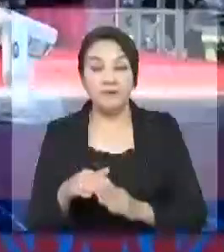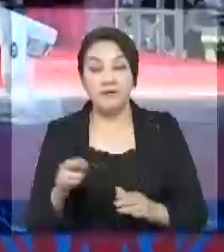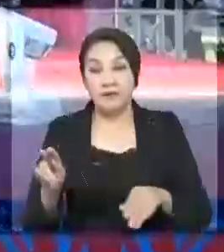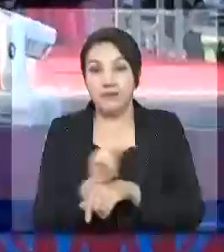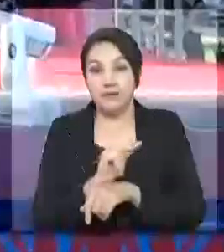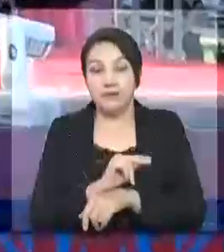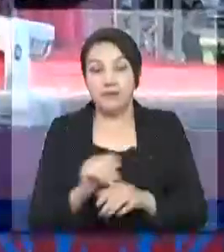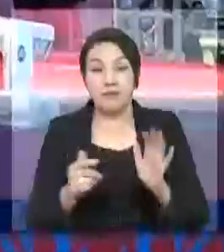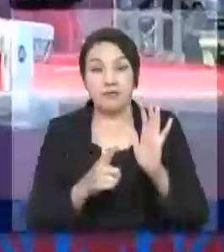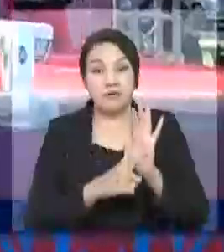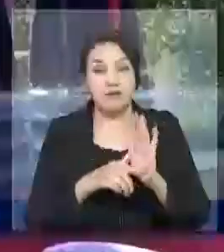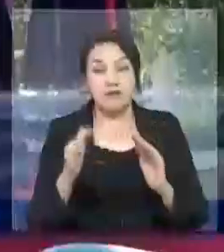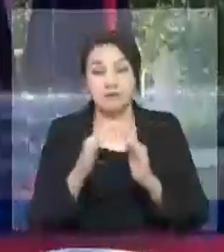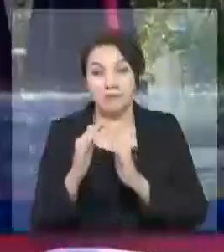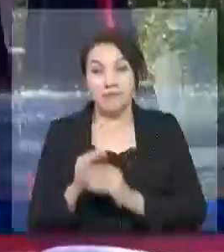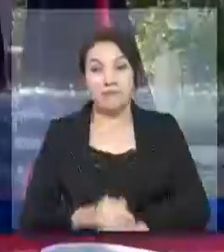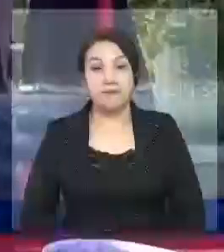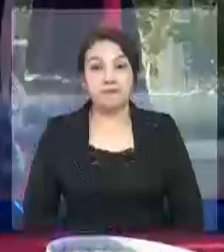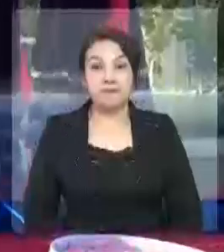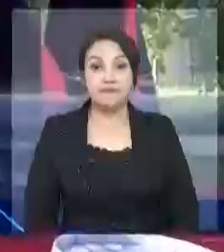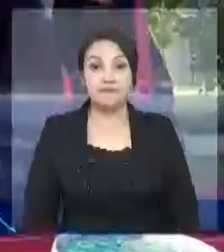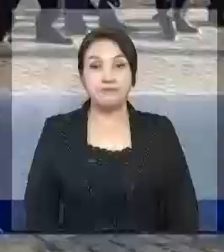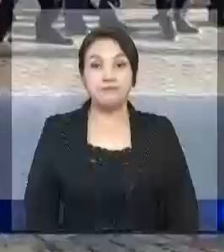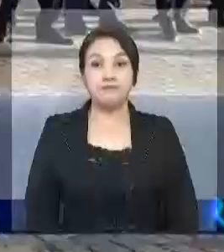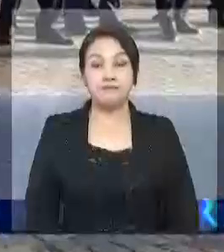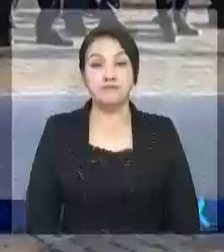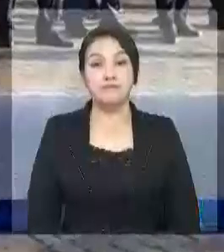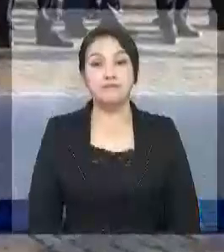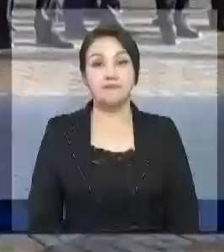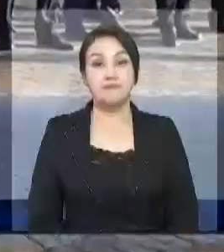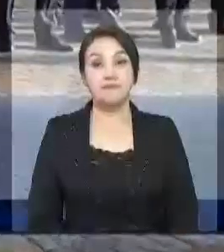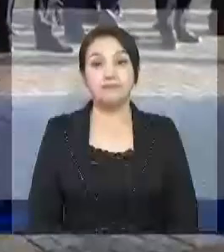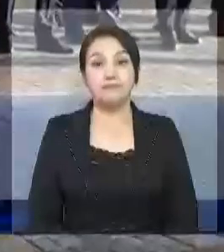7 домов. Жасан Жалбаков, Динара Абдуалиева, Райгулин Шибай, Руслан Ельтаев, телеканал Актубе.